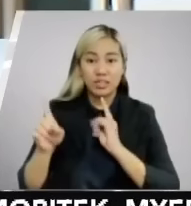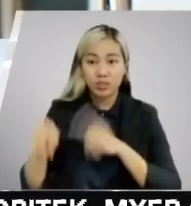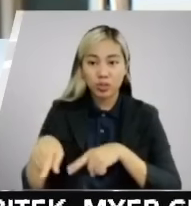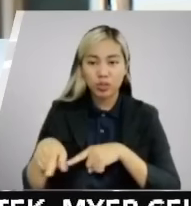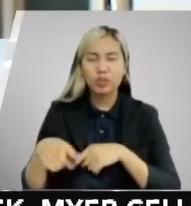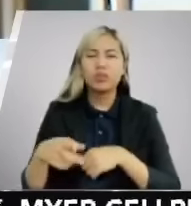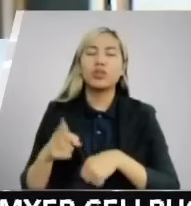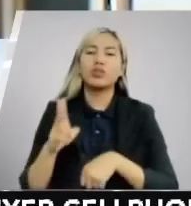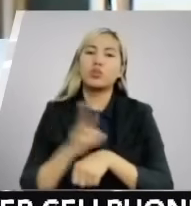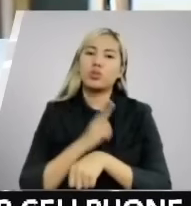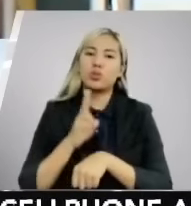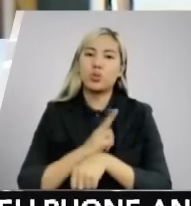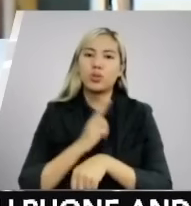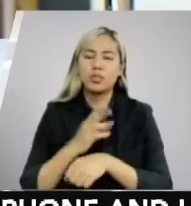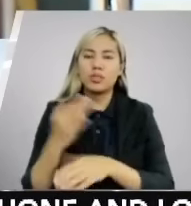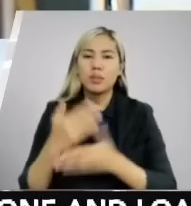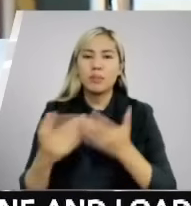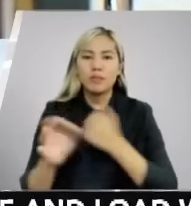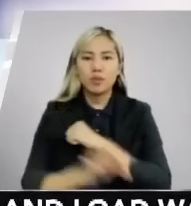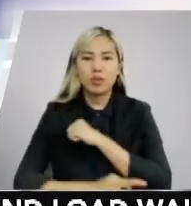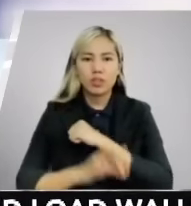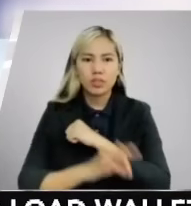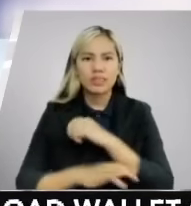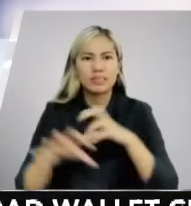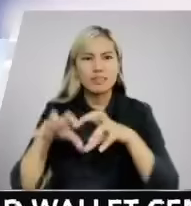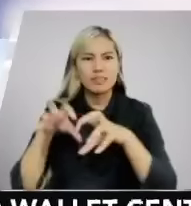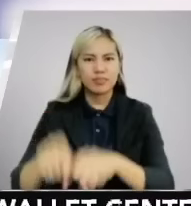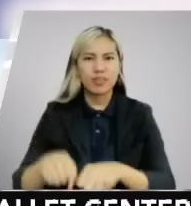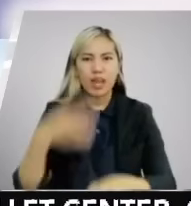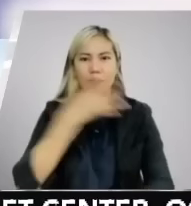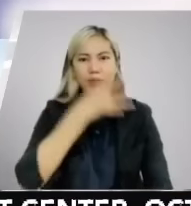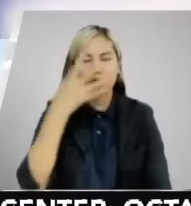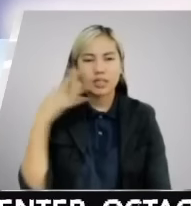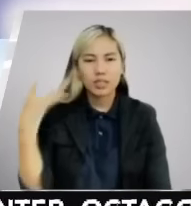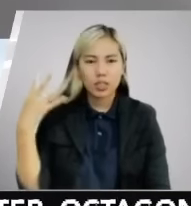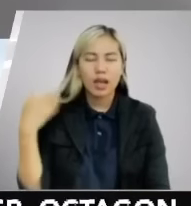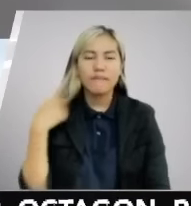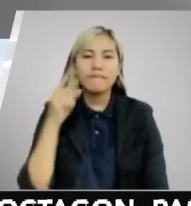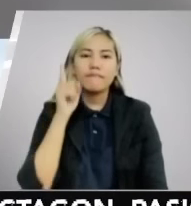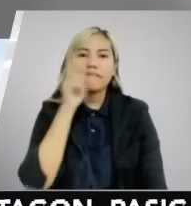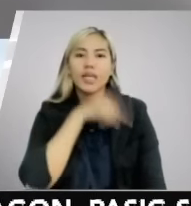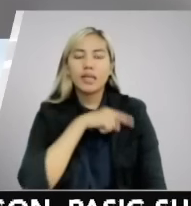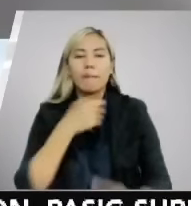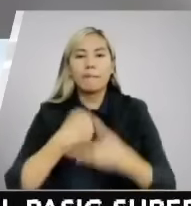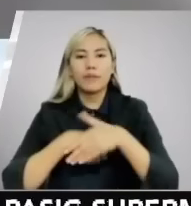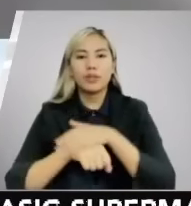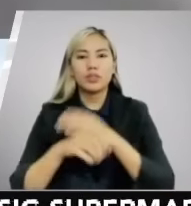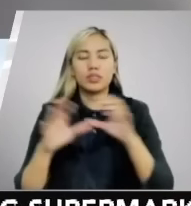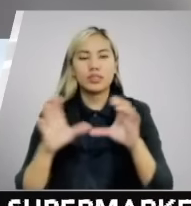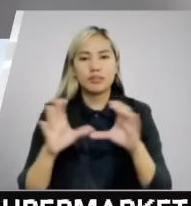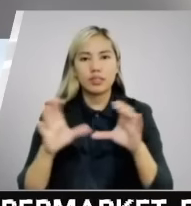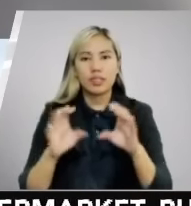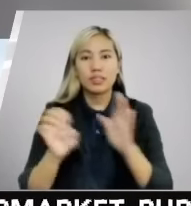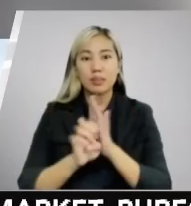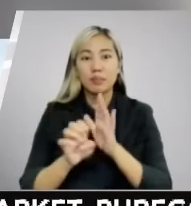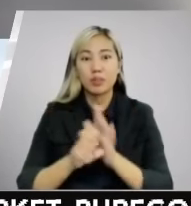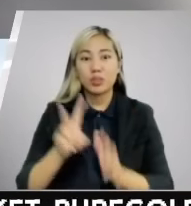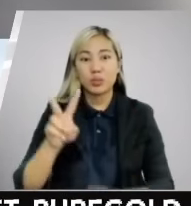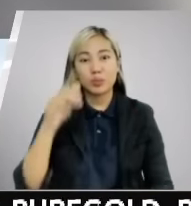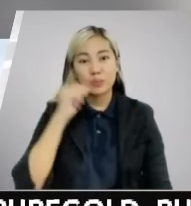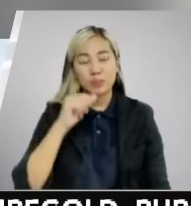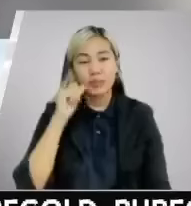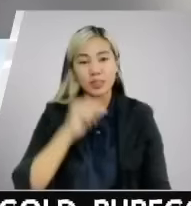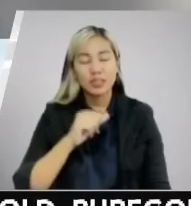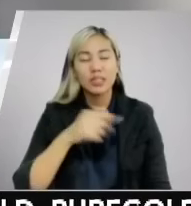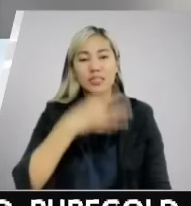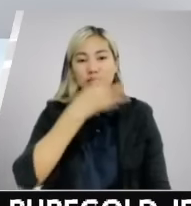ng ilang dayuhang nahuhuli ng Bureau of Immigration na may peking birth certificate. Tulad ng dalawang baeng nahuli ng BI sa NAIA Terminal 3